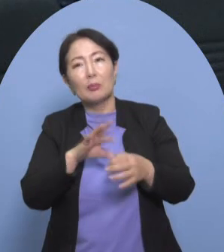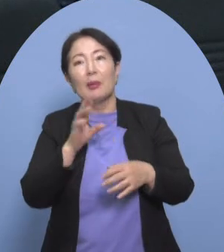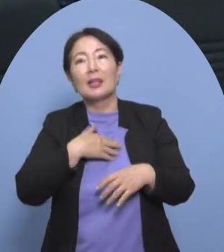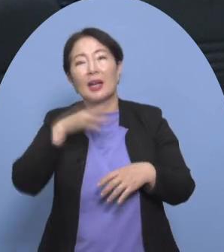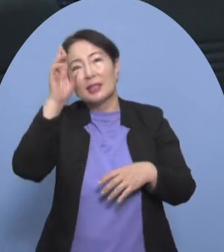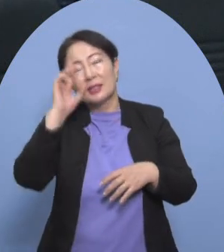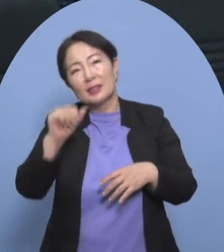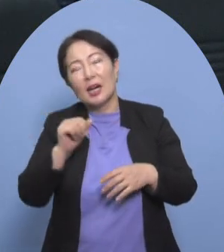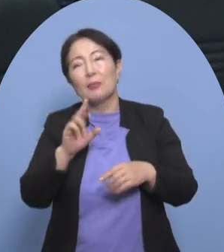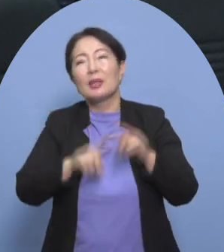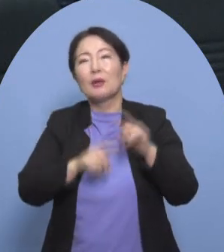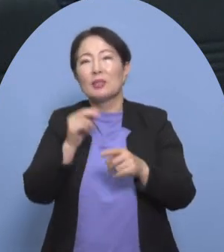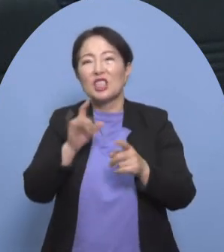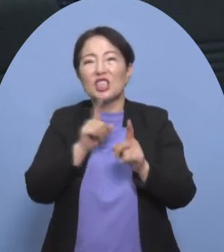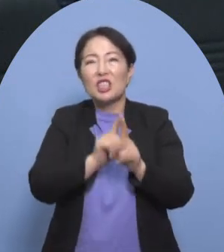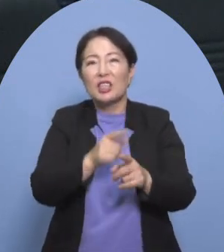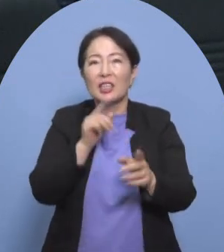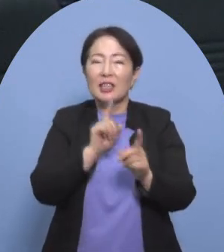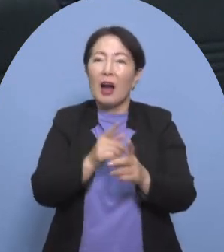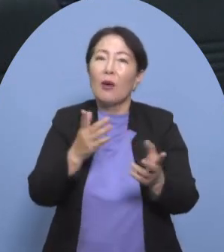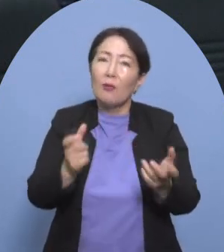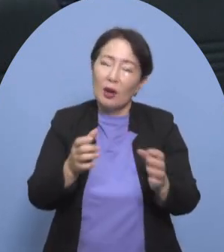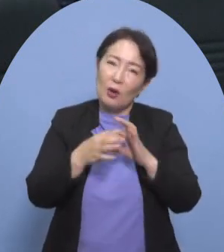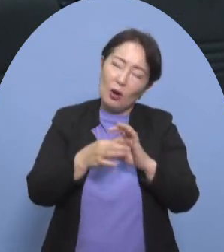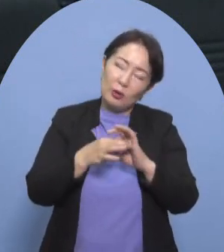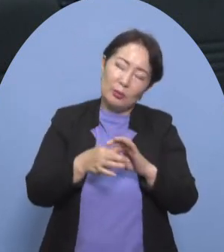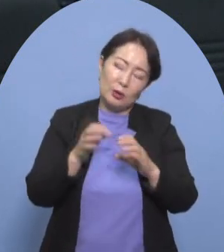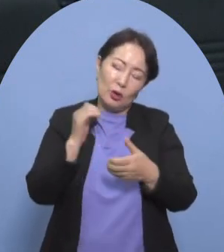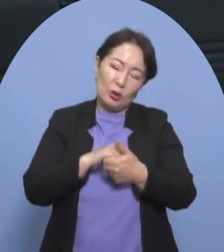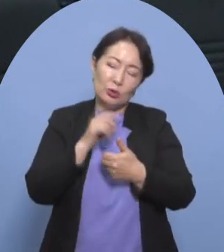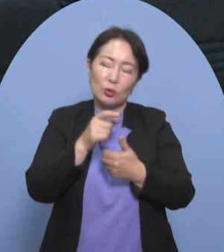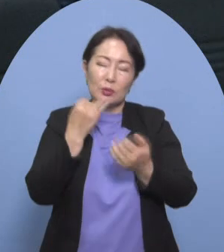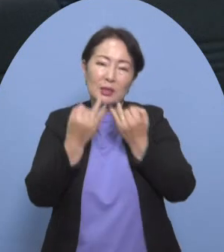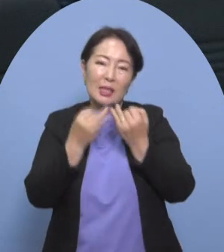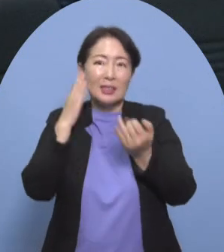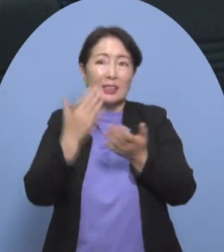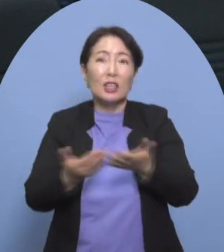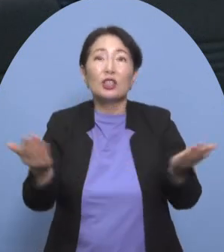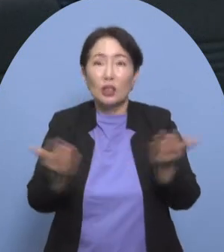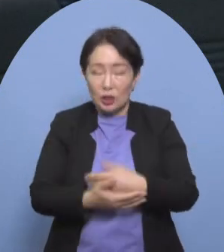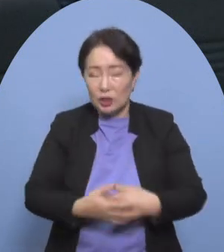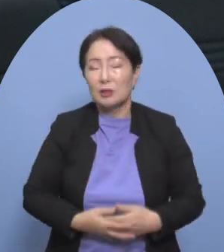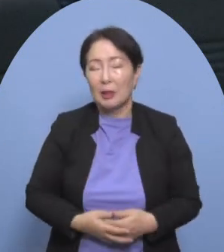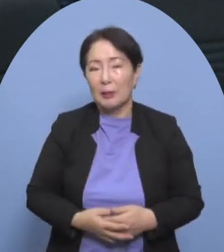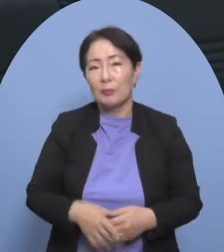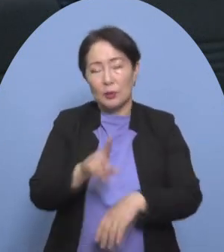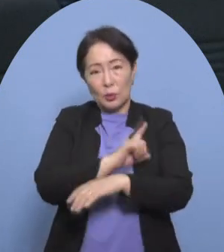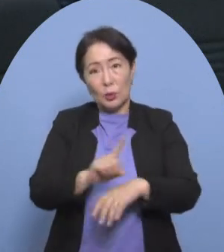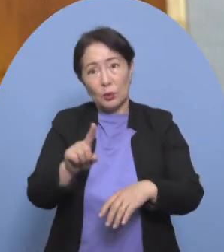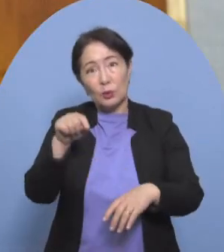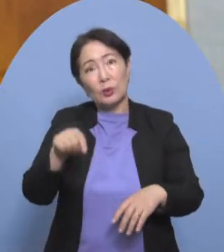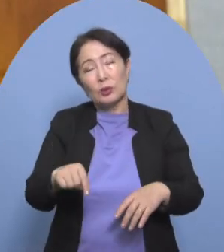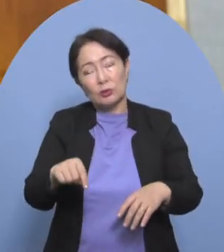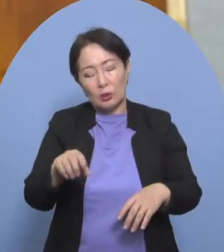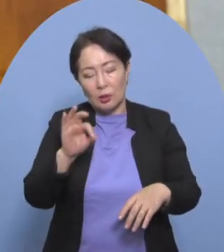яг бодлогын хувьд манай яамнаас одоо ямар чиглэлийг баримтлах вэ гэдэг тал дээр бол бас оролцогч талууд нэлээ саналаа солилцсон.